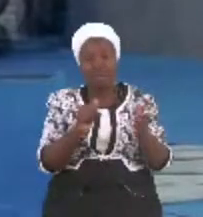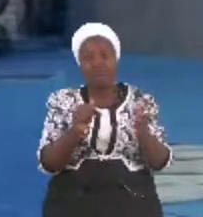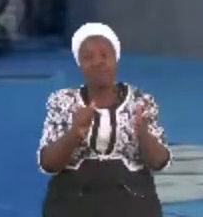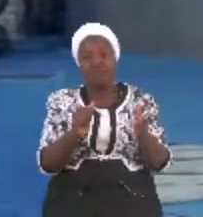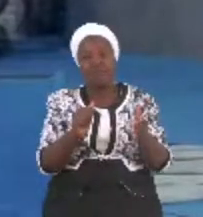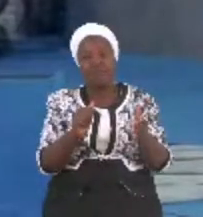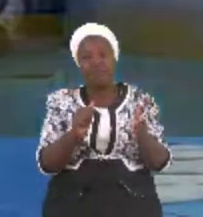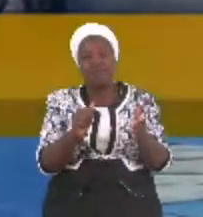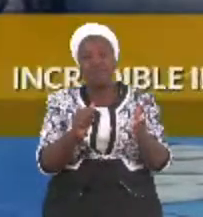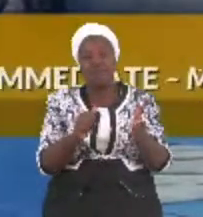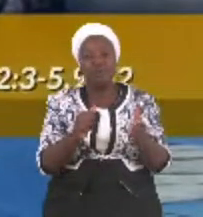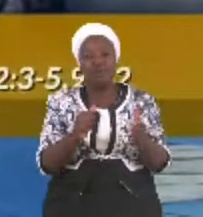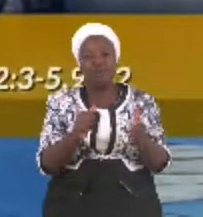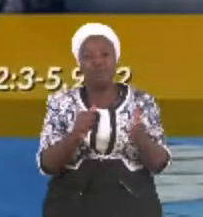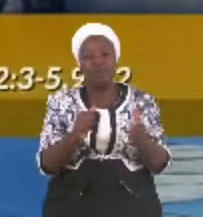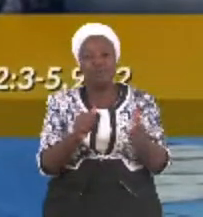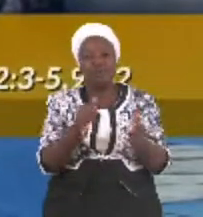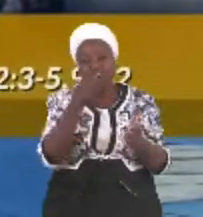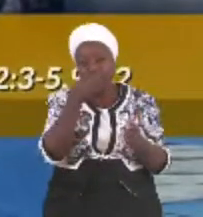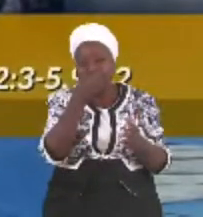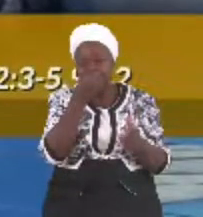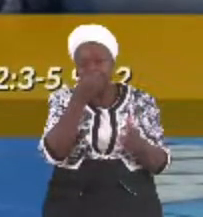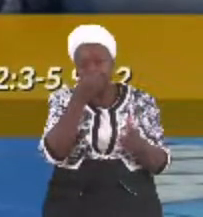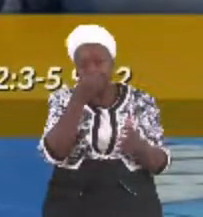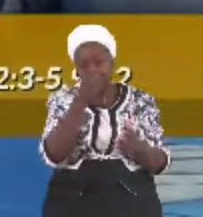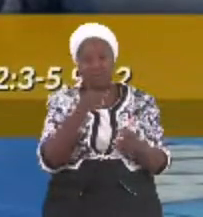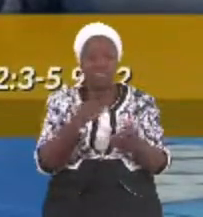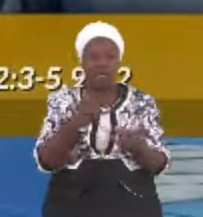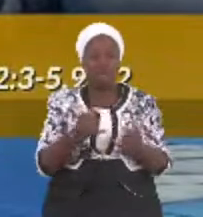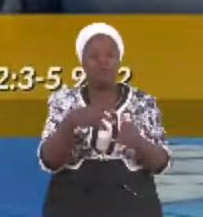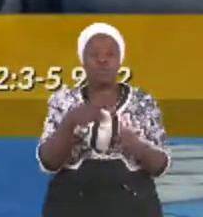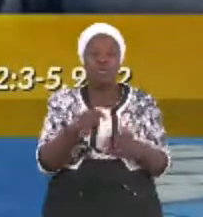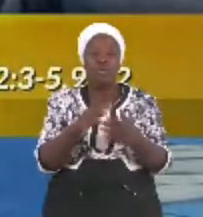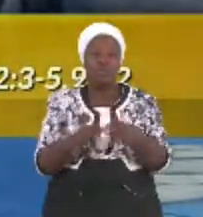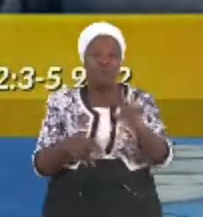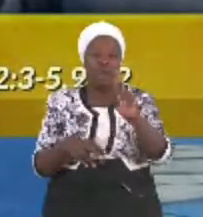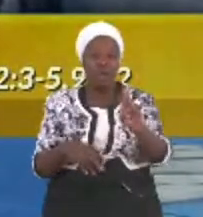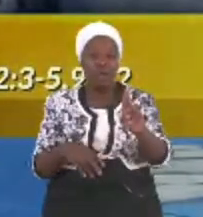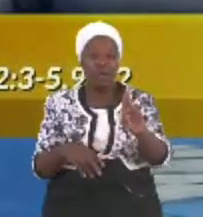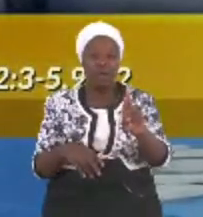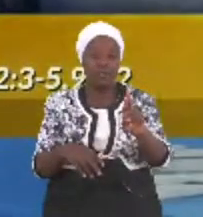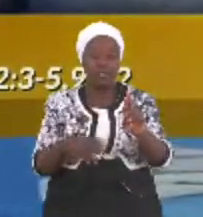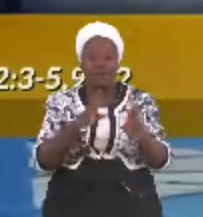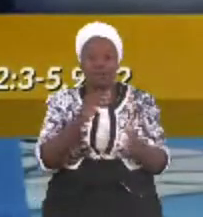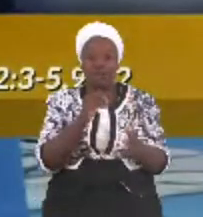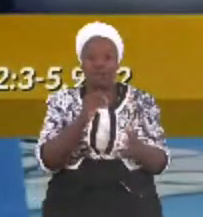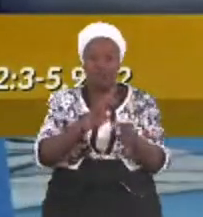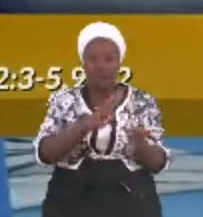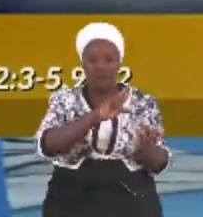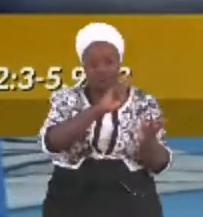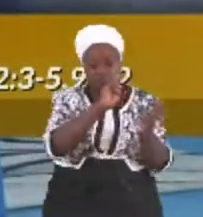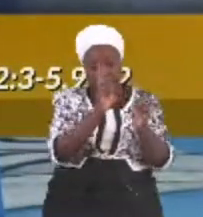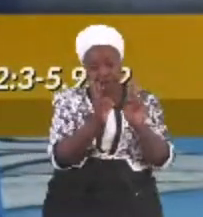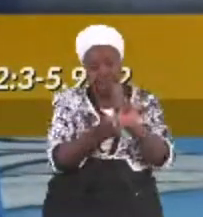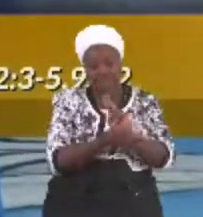La lettre R, le R, et c'est la réception